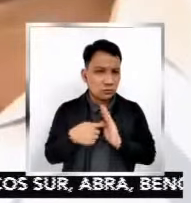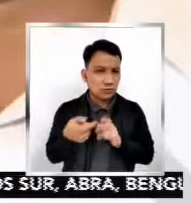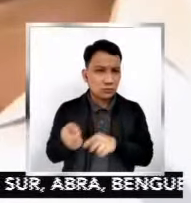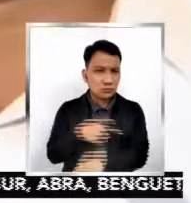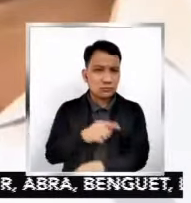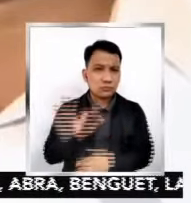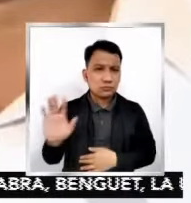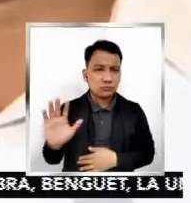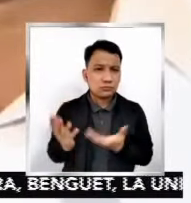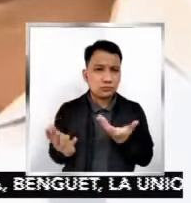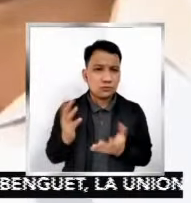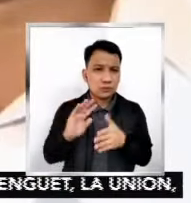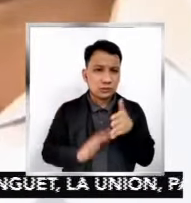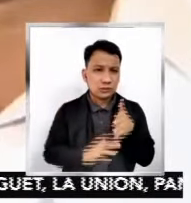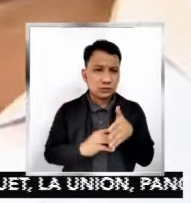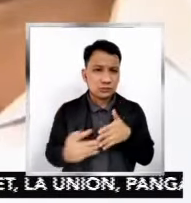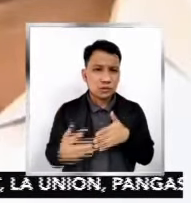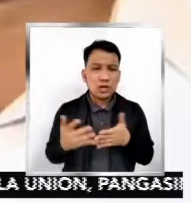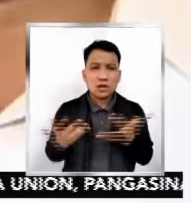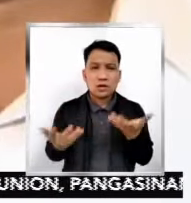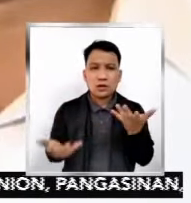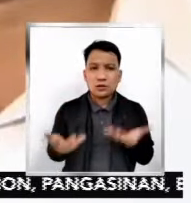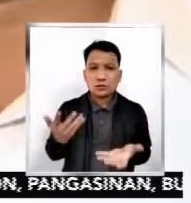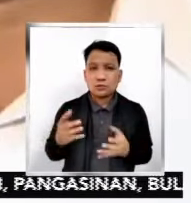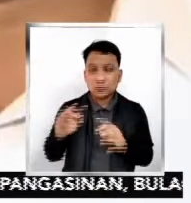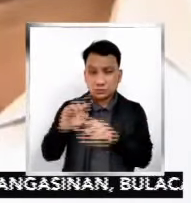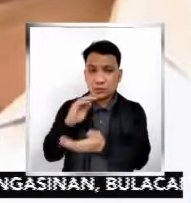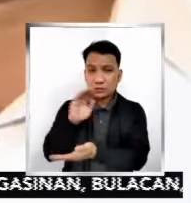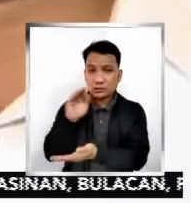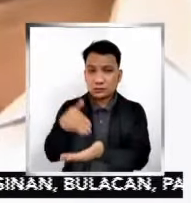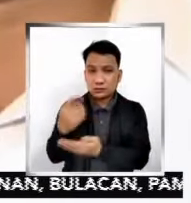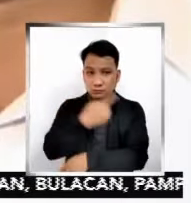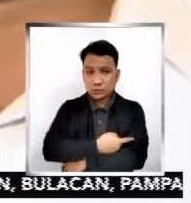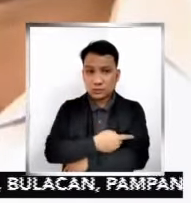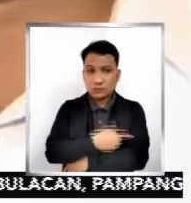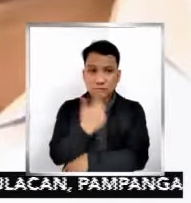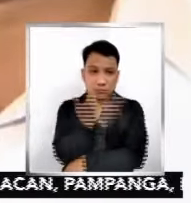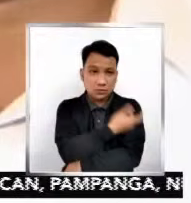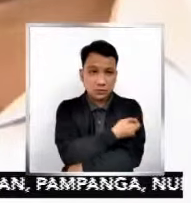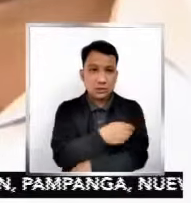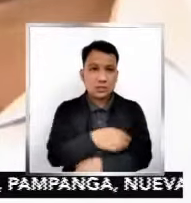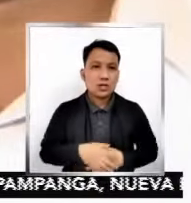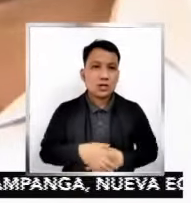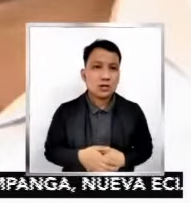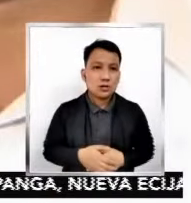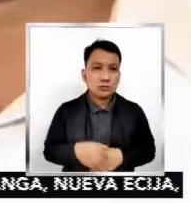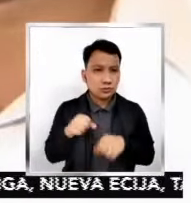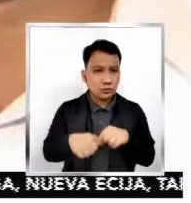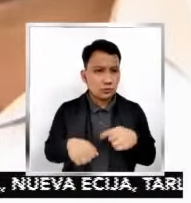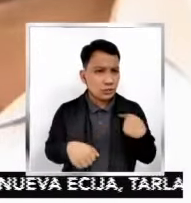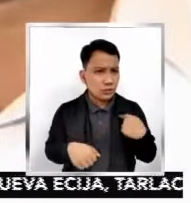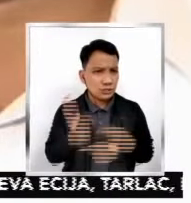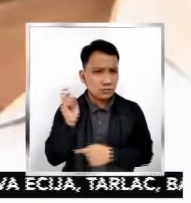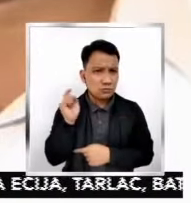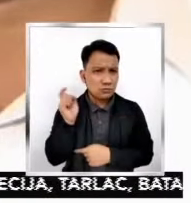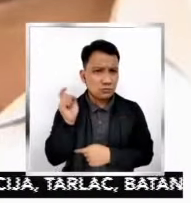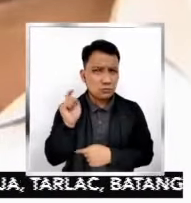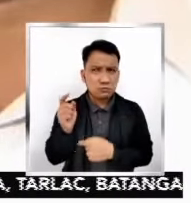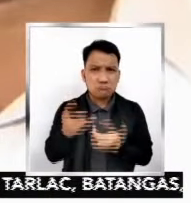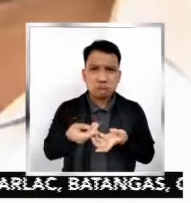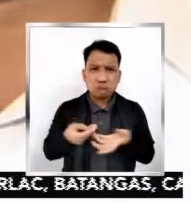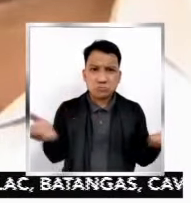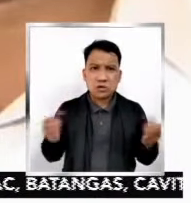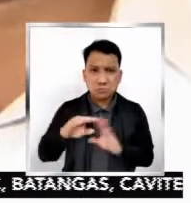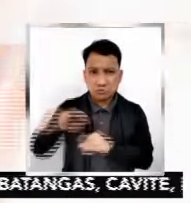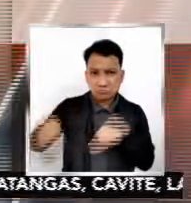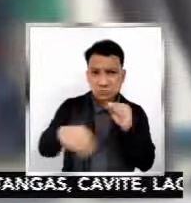nakaschedule sa mismong araw ng bakuna. Kung kaya't hindi ganun kadali yung sinasabing makakapasok at kukuha ng